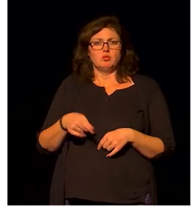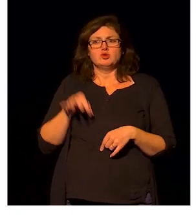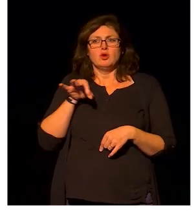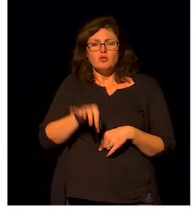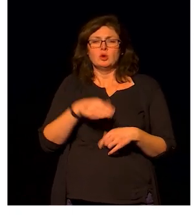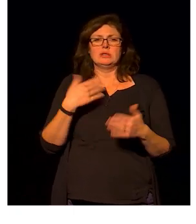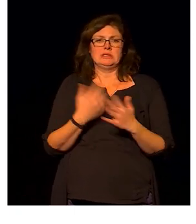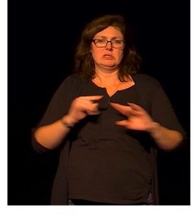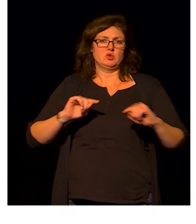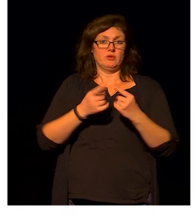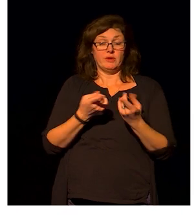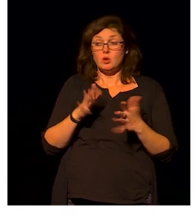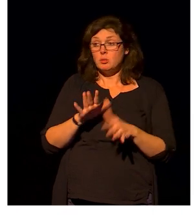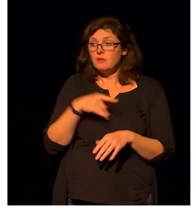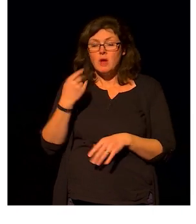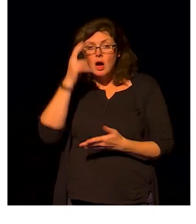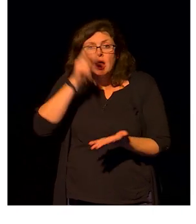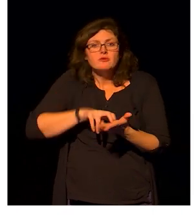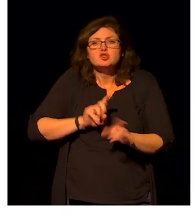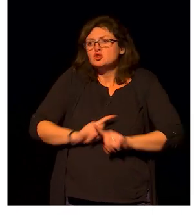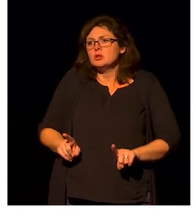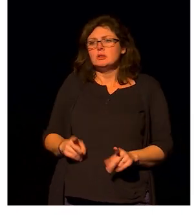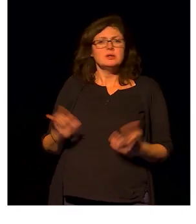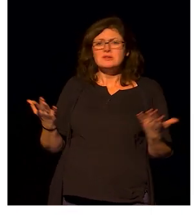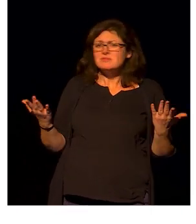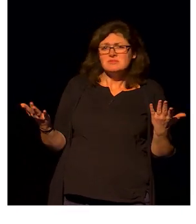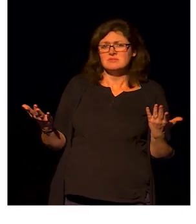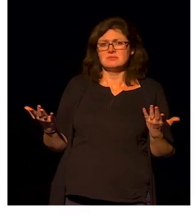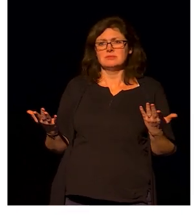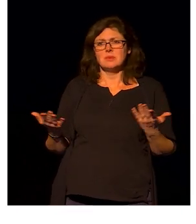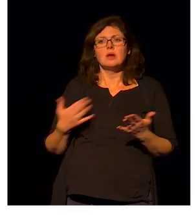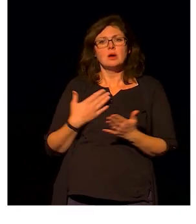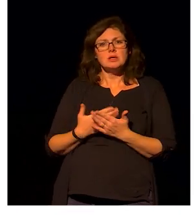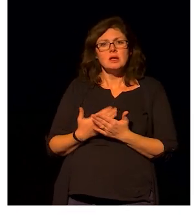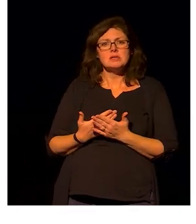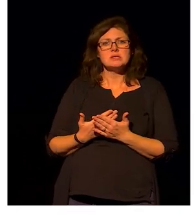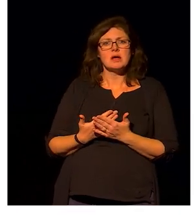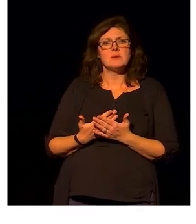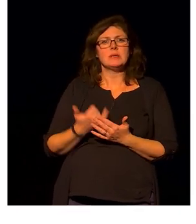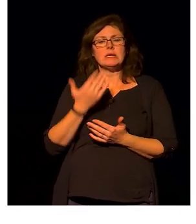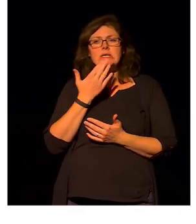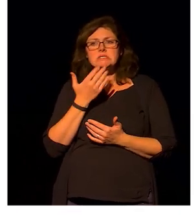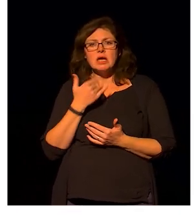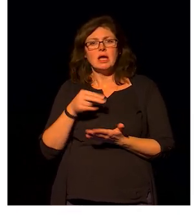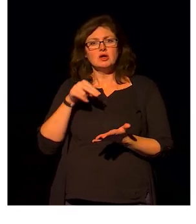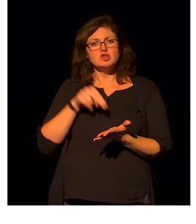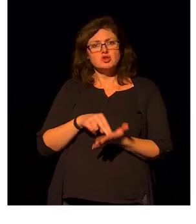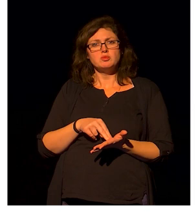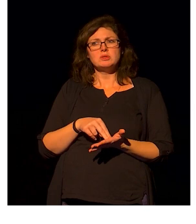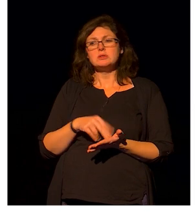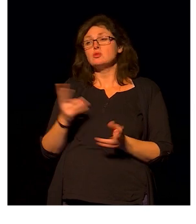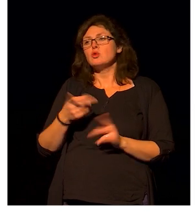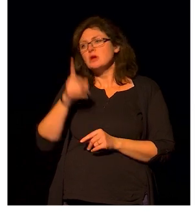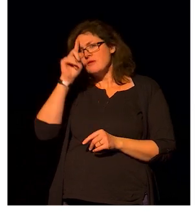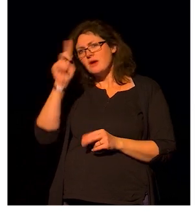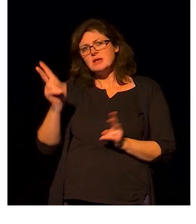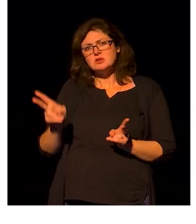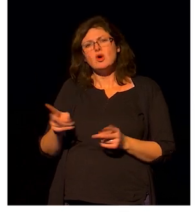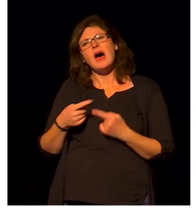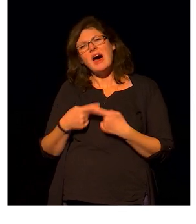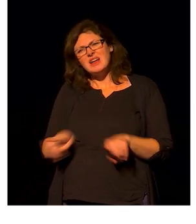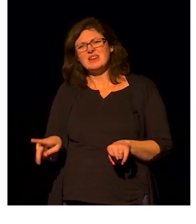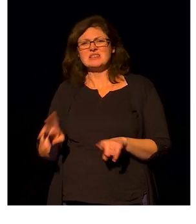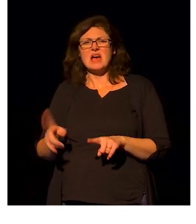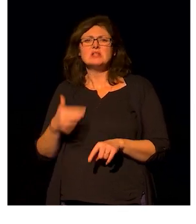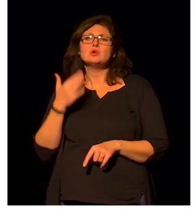Ob wir damit einverstanden sind oder nicht einverstanden sind. Deswegen ist, sagen wir mal, die israelische Position eine, im gewissen Sinne auch eine andere als eine jüdische